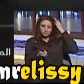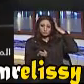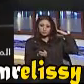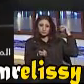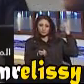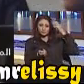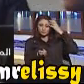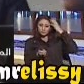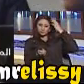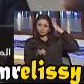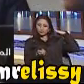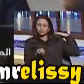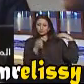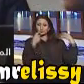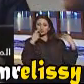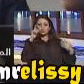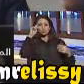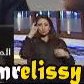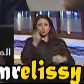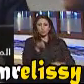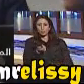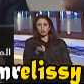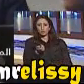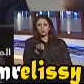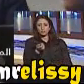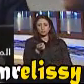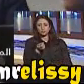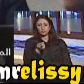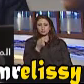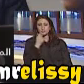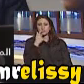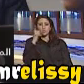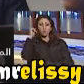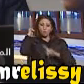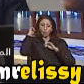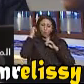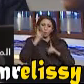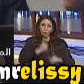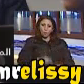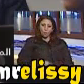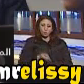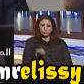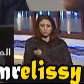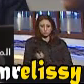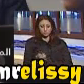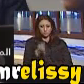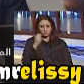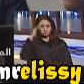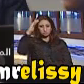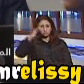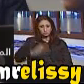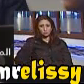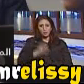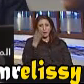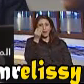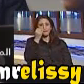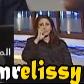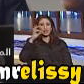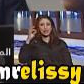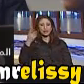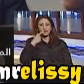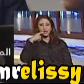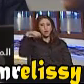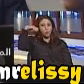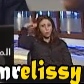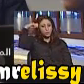بقالنا 8 شهور طبعا، احنا بقالنا 5 سنين يا دكتور عمرو واكثر ما خدناش ال 40 جنيه حتى. ومعالي الوزير